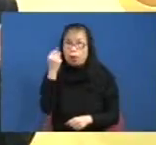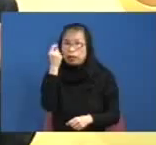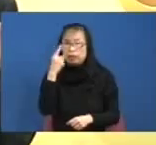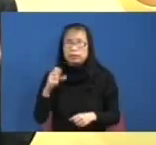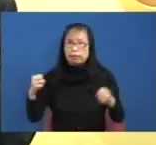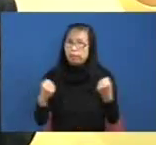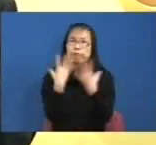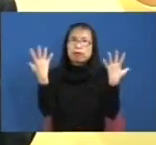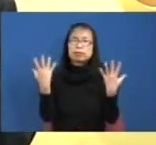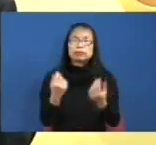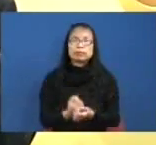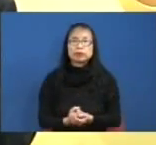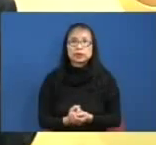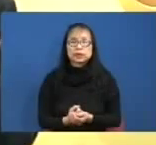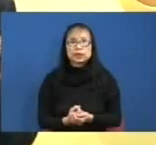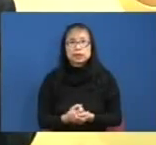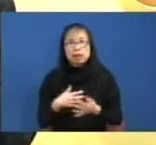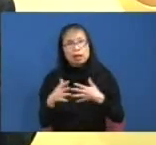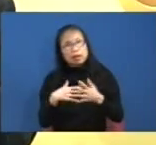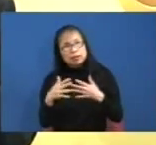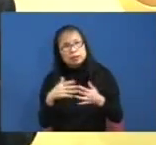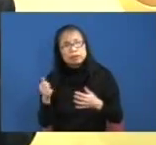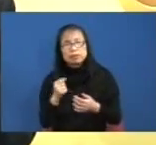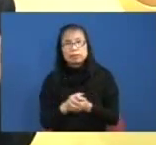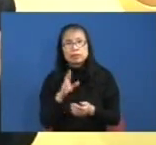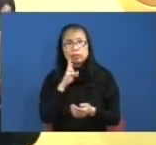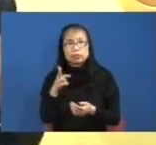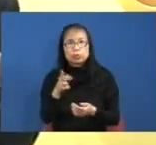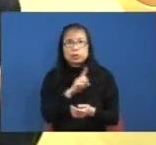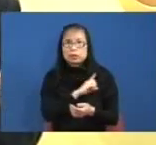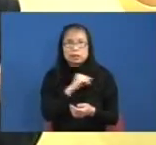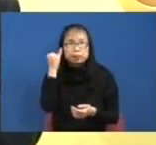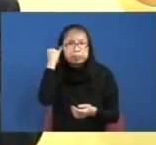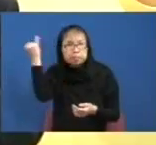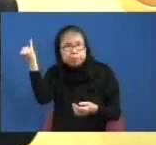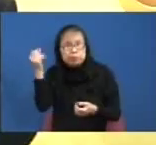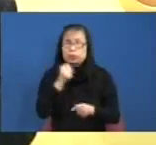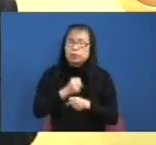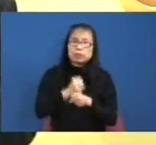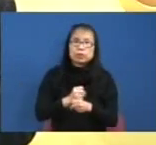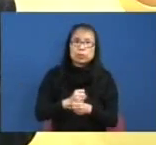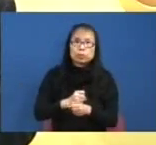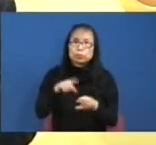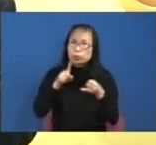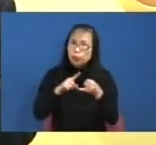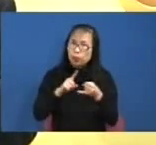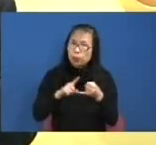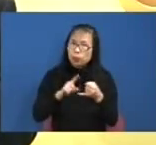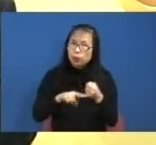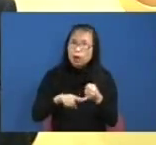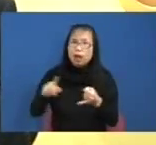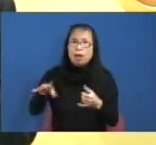生啲咁嘅事件，而令到我哋都唔識點樣去處理。咁但係後嚟咧，就